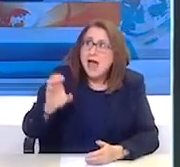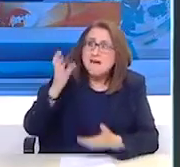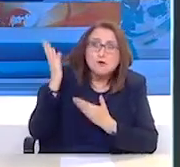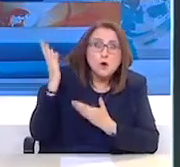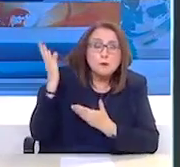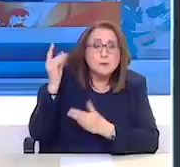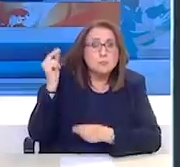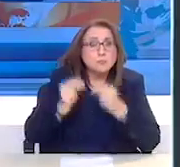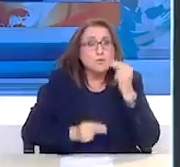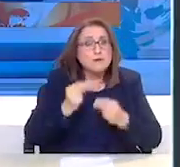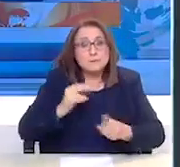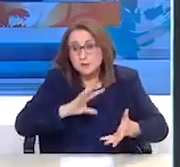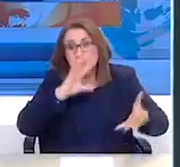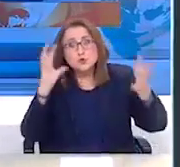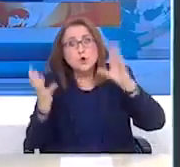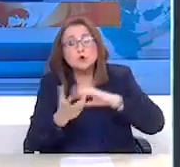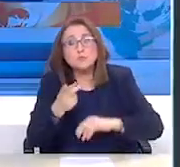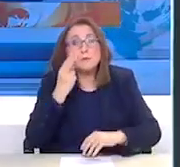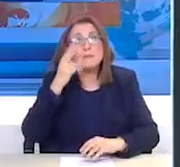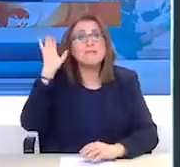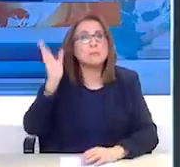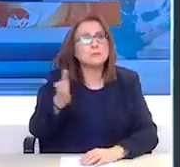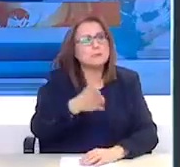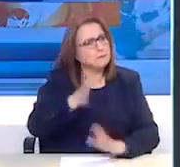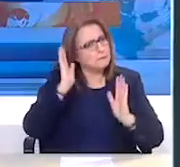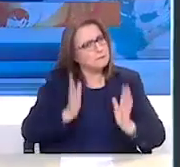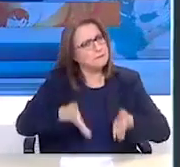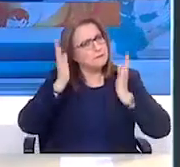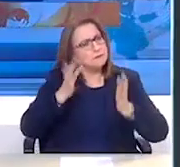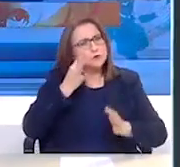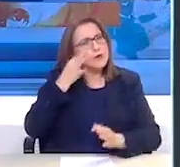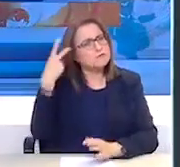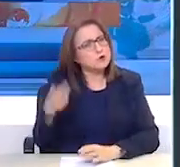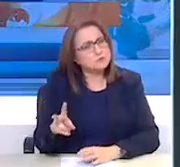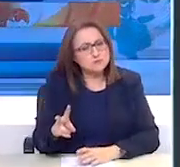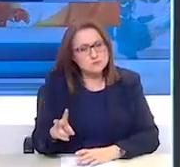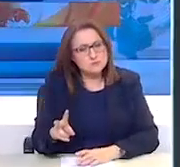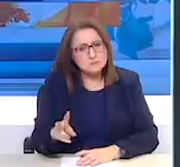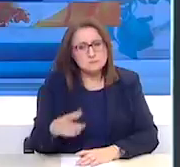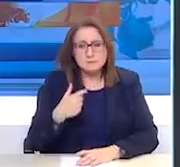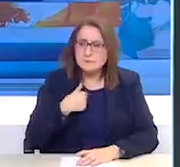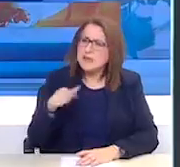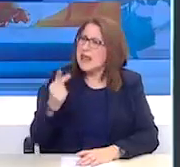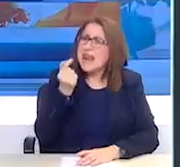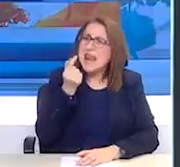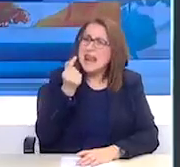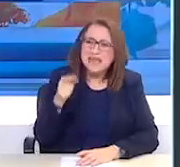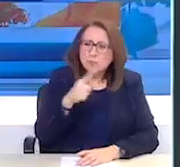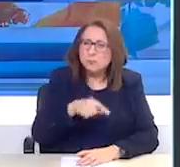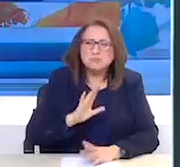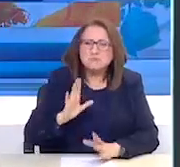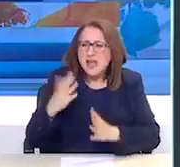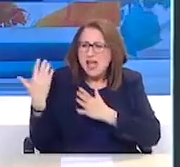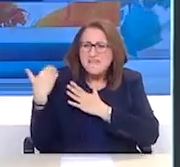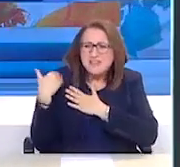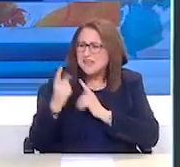κόσμο. Έχουμε μπροστά μας δύσκολες εβδομάδες και κατηγορηματικά απευθυνόμαστε σε αυτούς τους λίγους ανεύθυνους. Δεν θα επιτρέψουμε ούτε